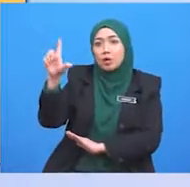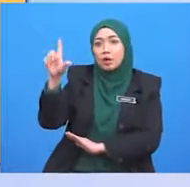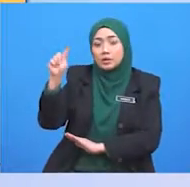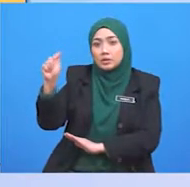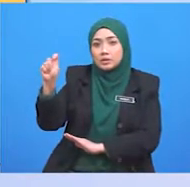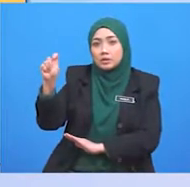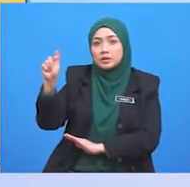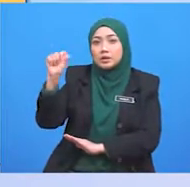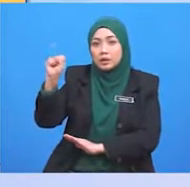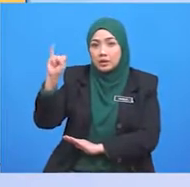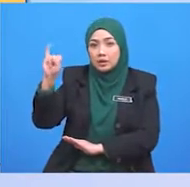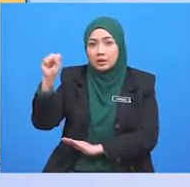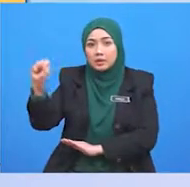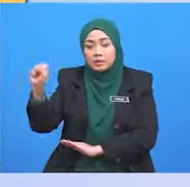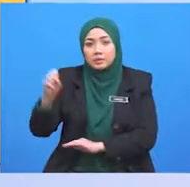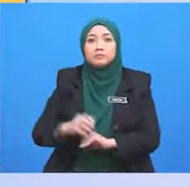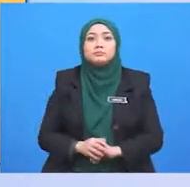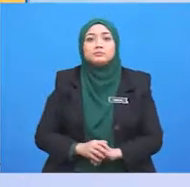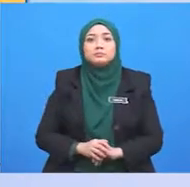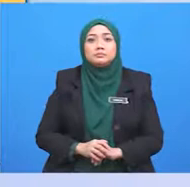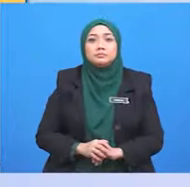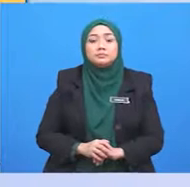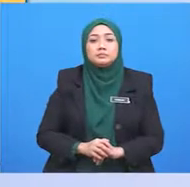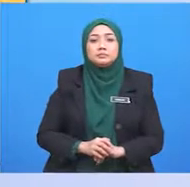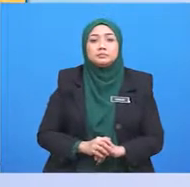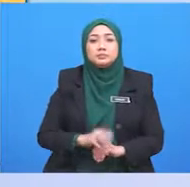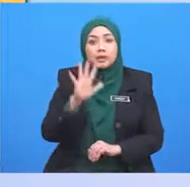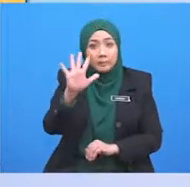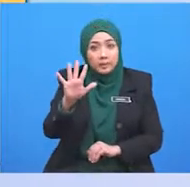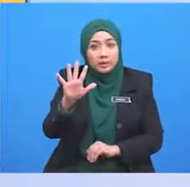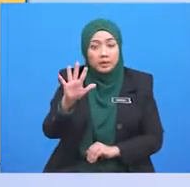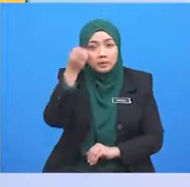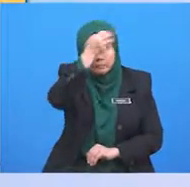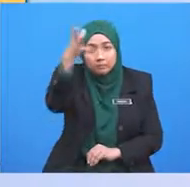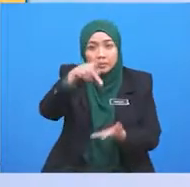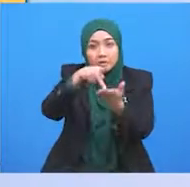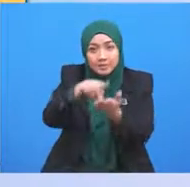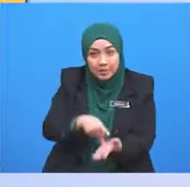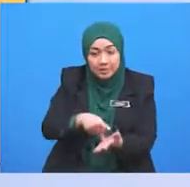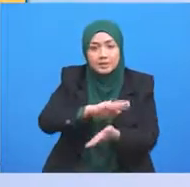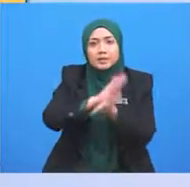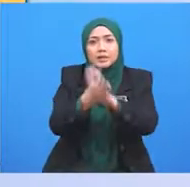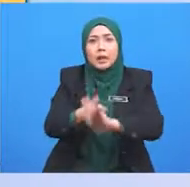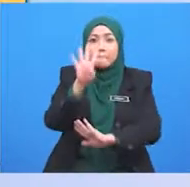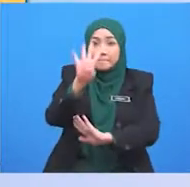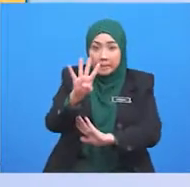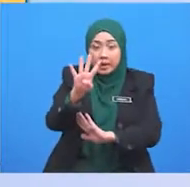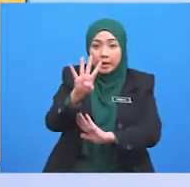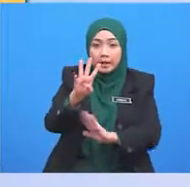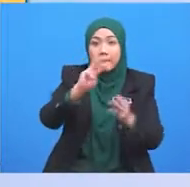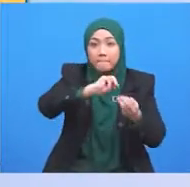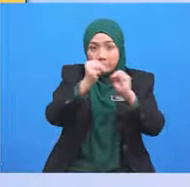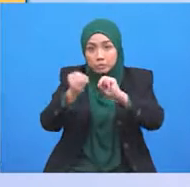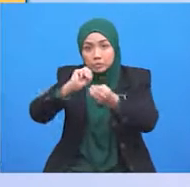Kelima, menguraikan kesan kejadian empat musim terhadap aktiviti manusia.